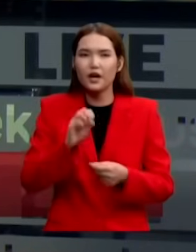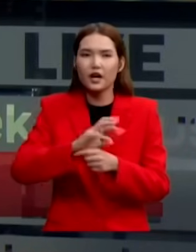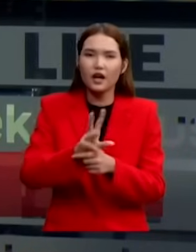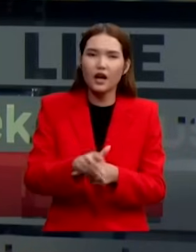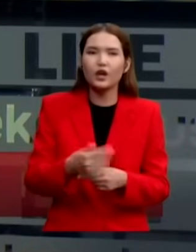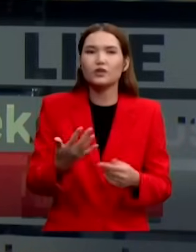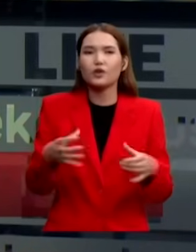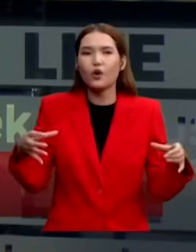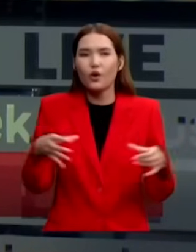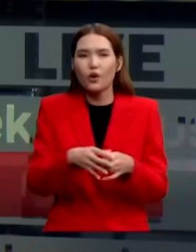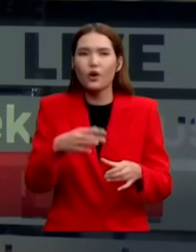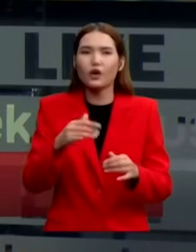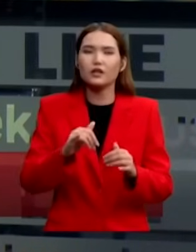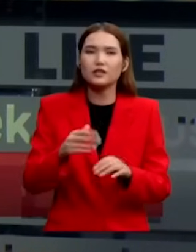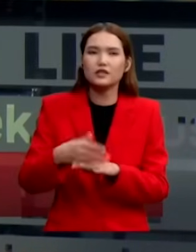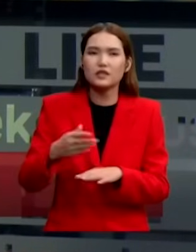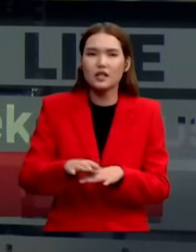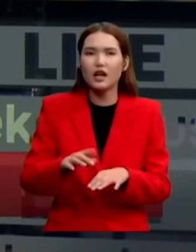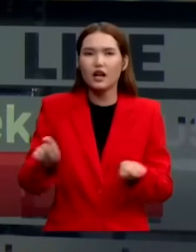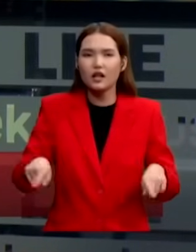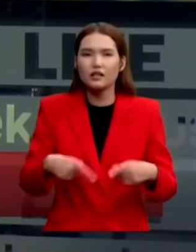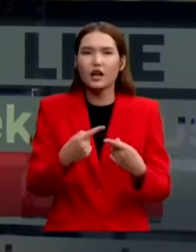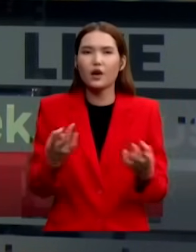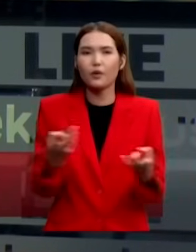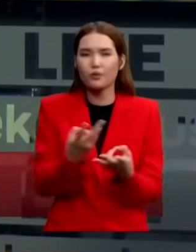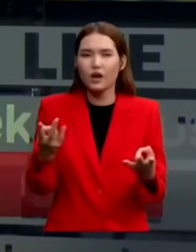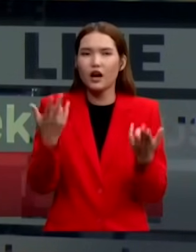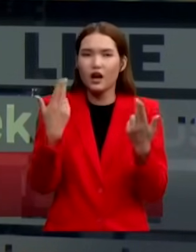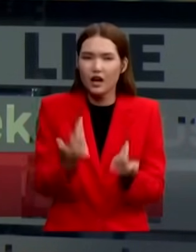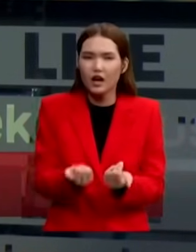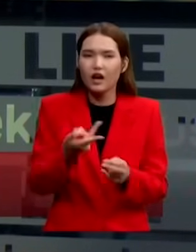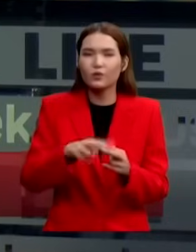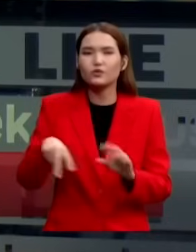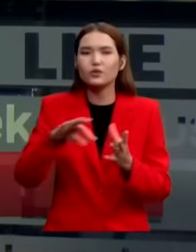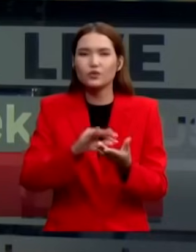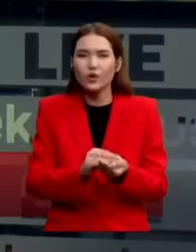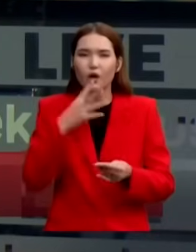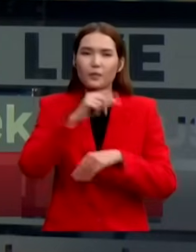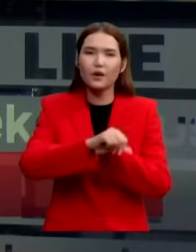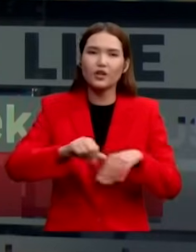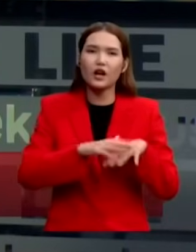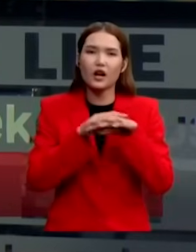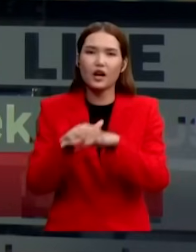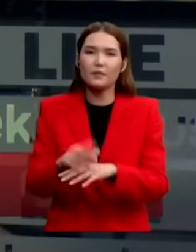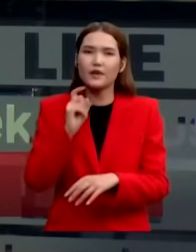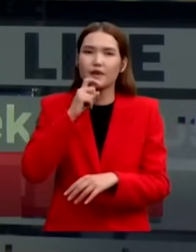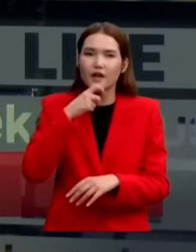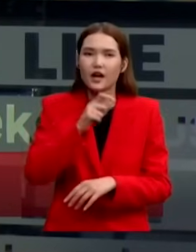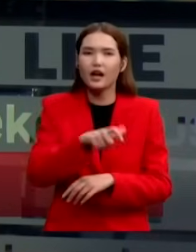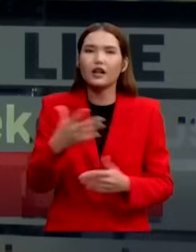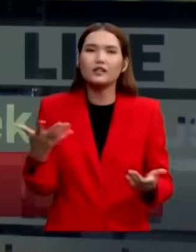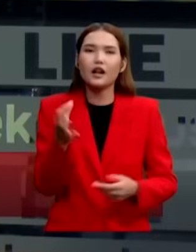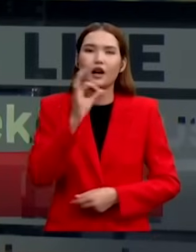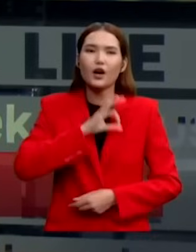және корпоративтік несиелеуді дамыту үшін аса керек деп отыр. Жалпы шетелдік банктердің келуі экономикаға, халыққа қандай